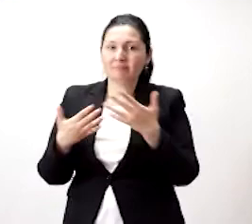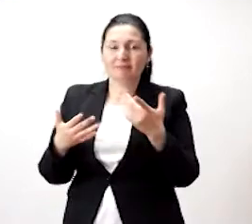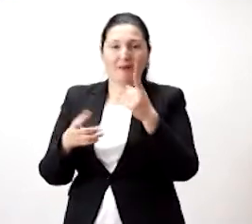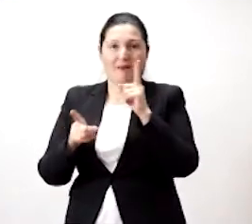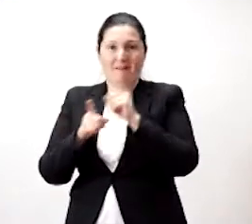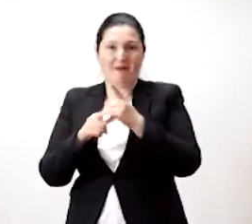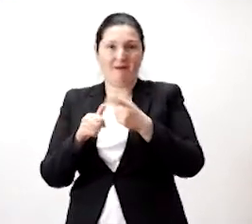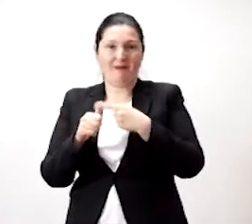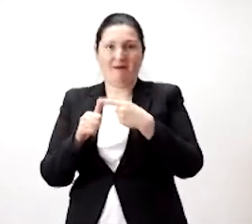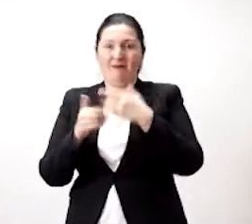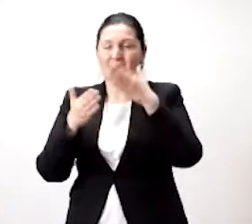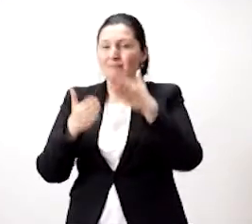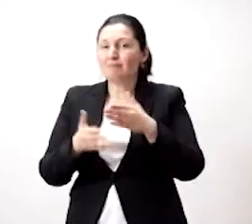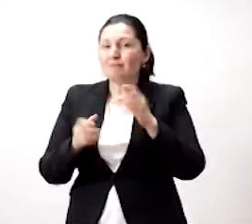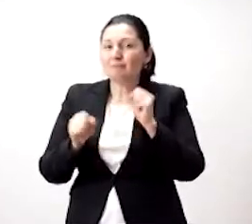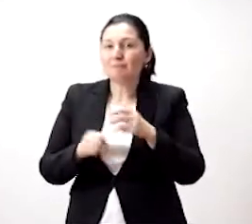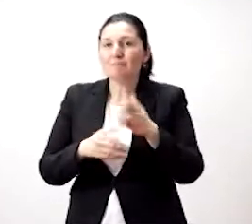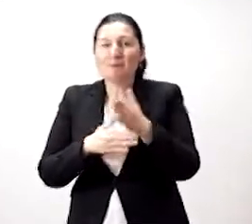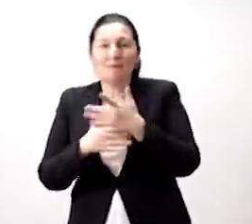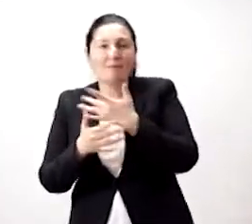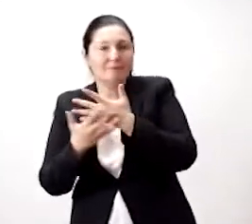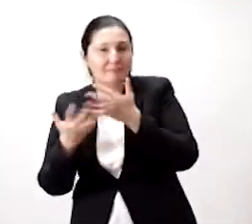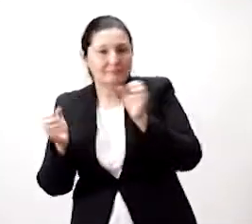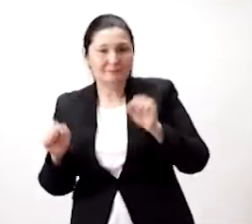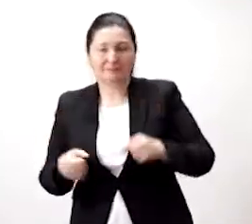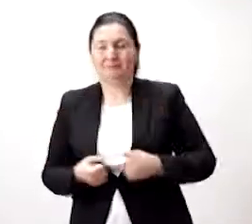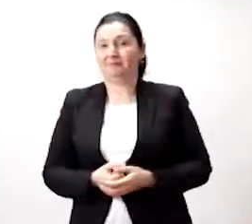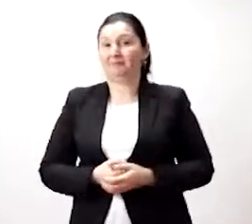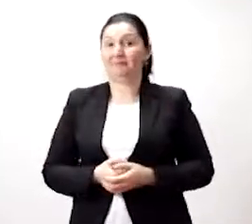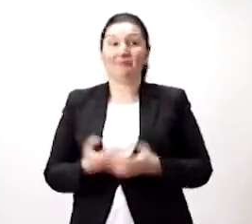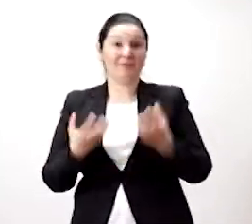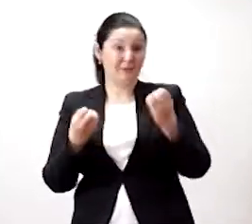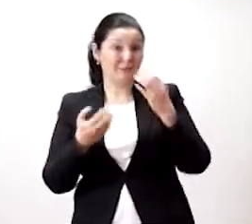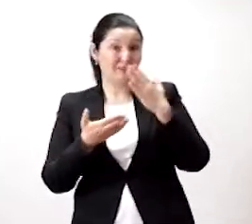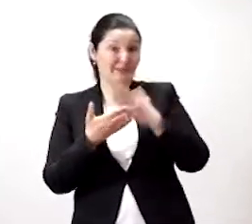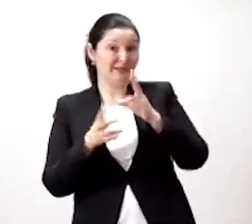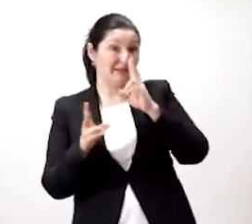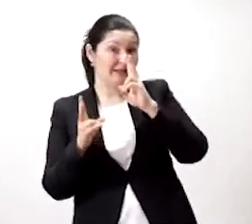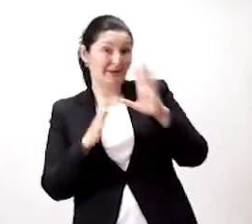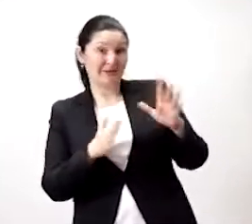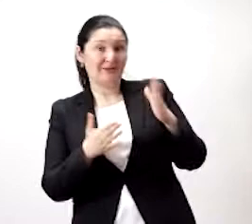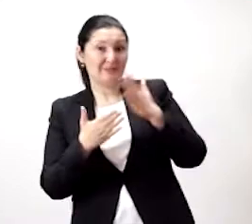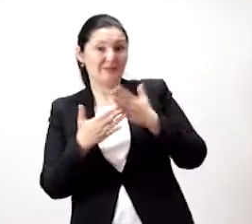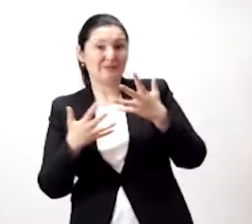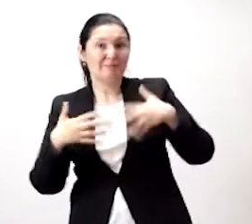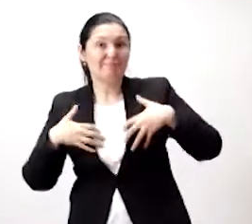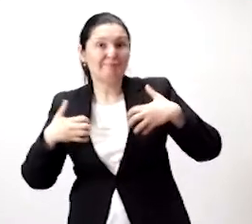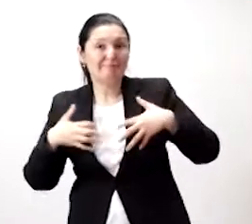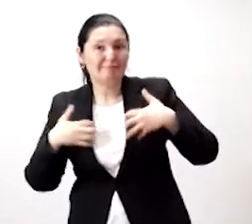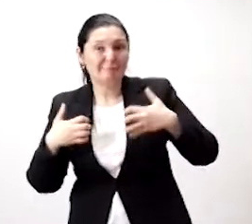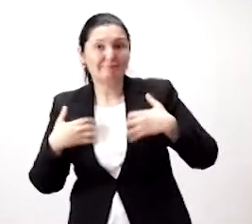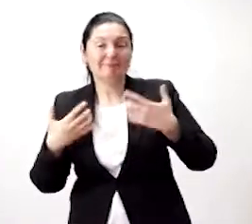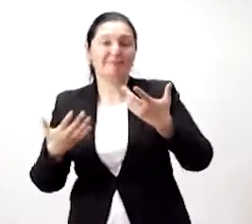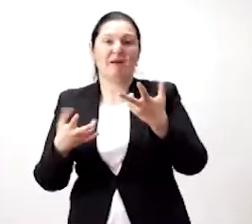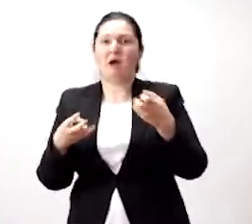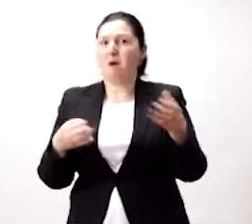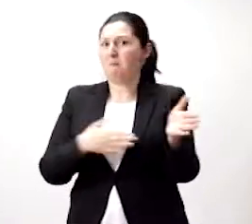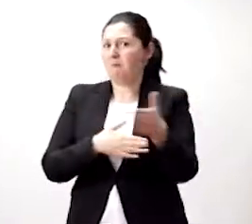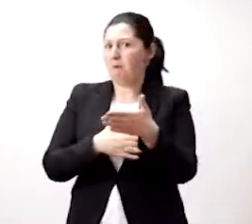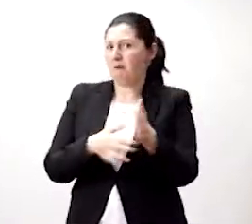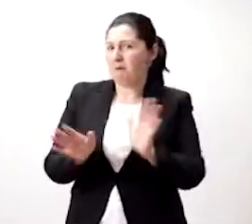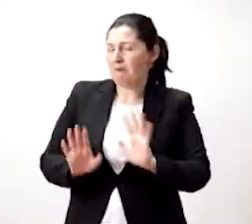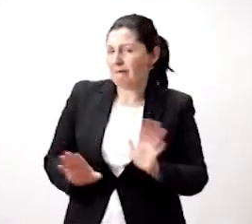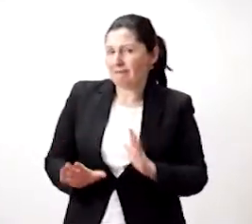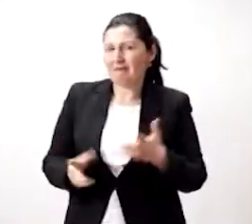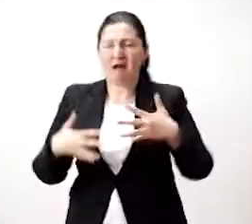معلوم است. حاجت به گفتن نیست. جوی، با تو یک خشی عجیبی دیگر همان رو نشان می دیم. وای نه با ماهی مانند است و